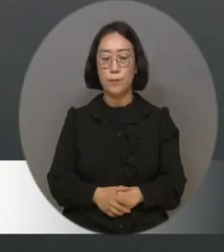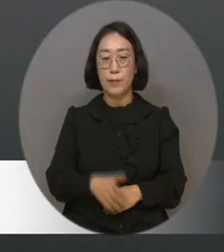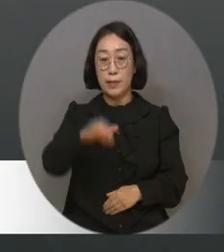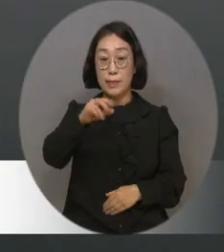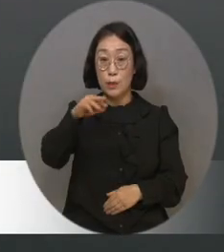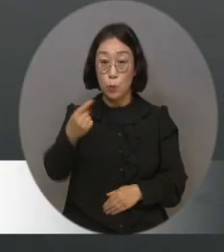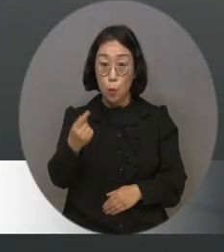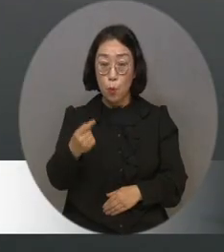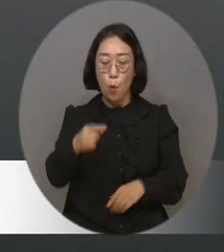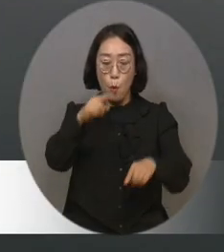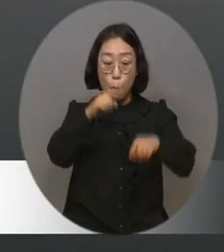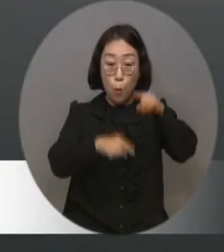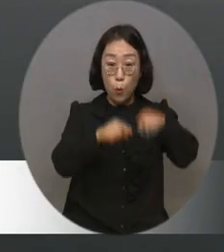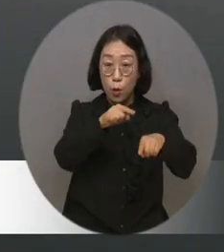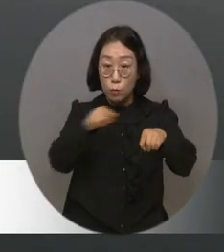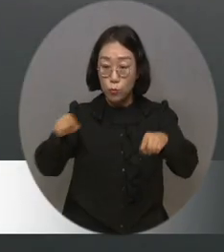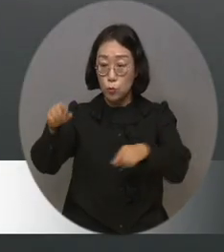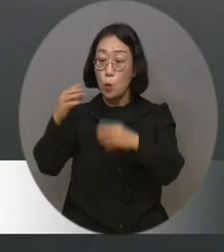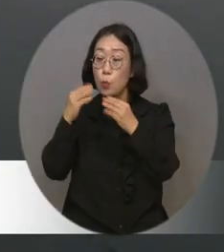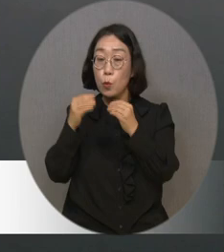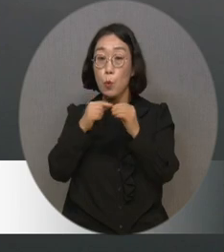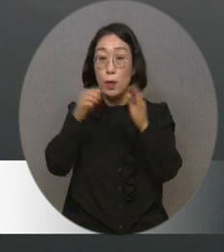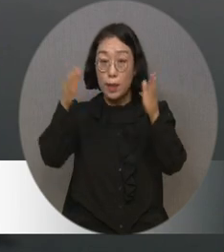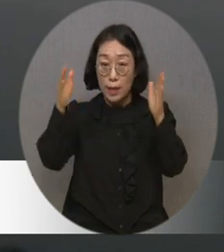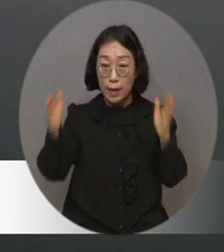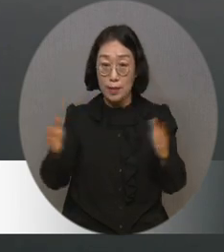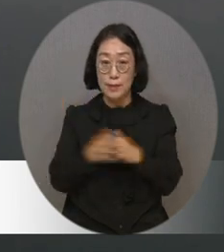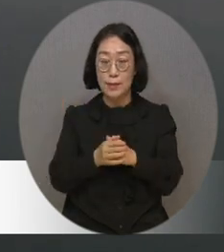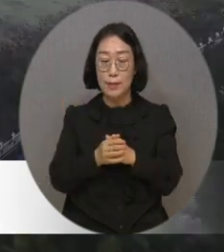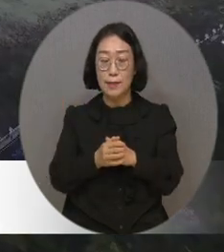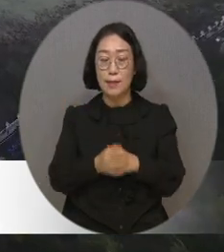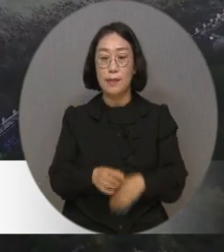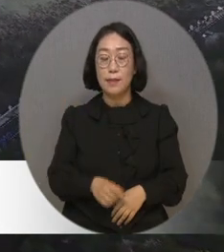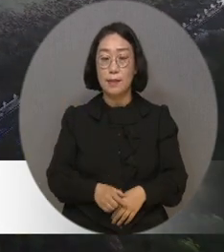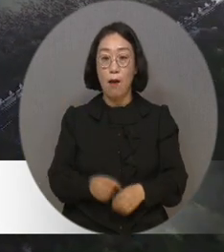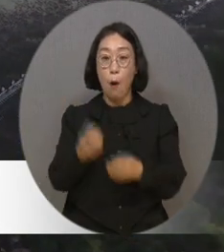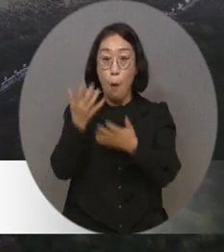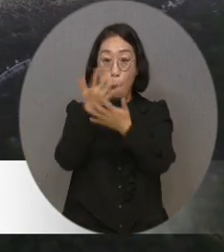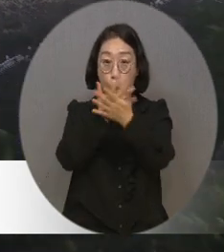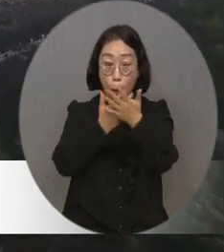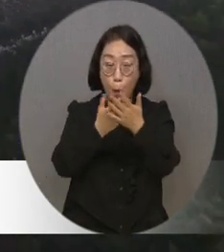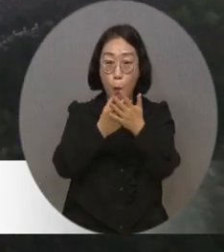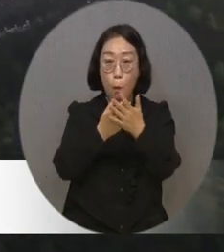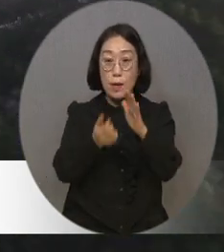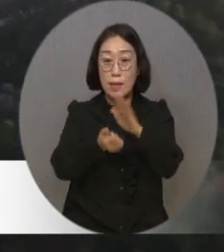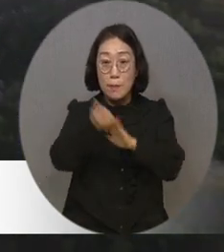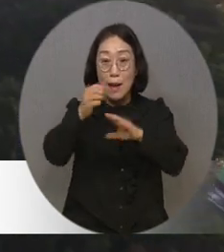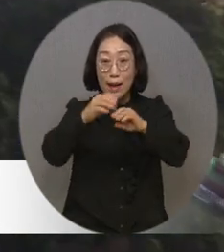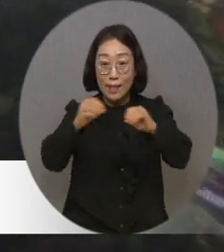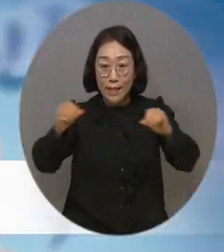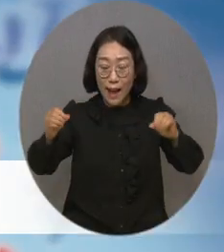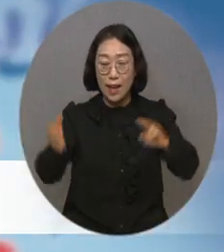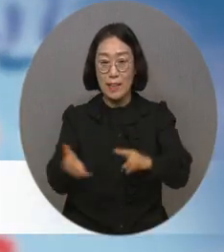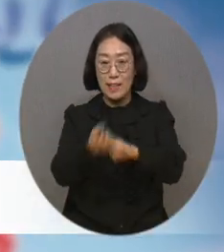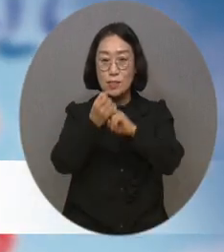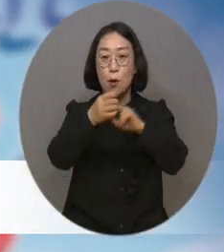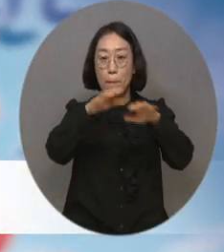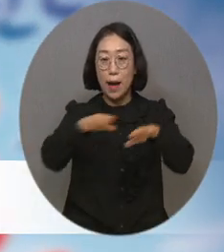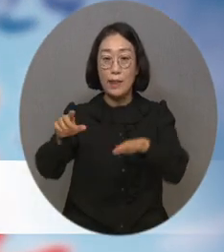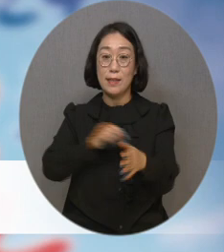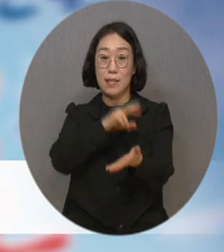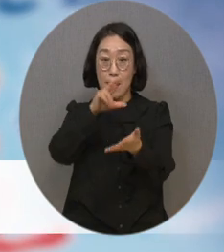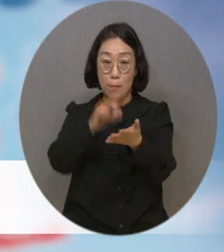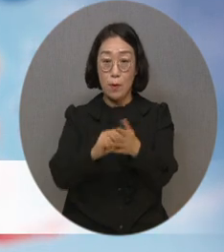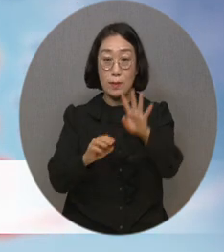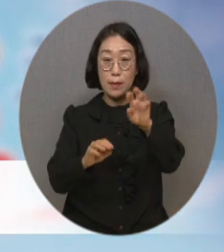진도군은 이번 주 목요일부터 토요일까지 고군면 회동리 일원에서 소망의 땅, 기적의 바다로라는 주제로